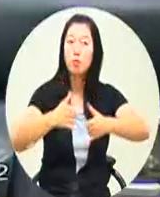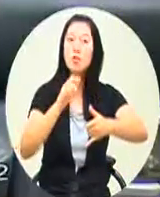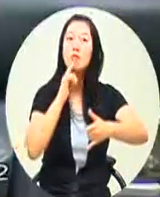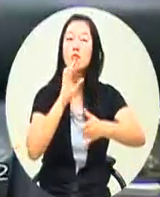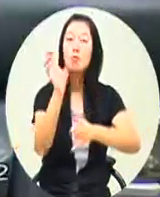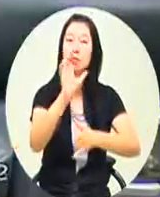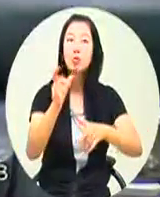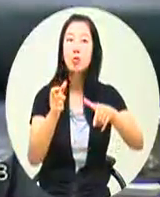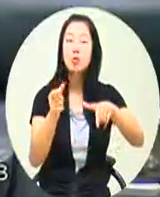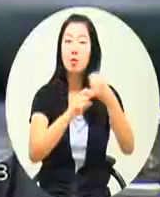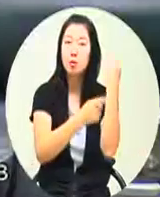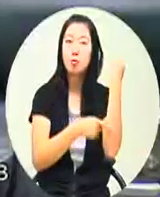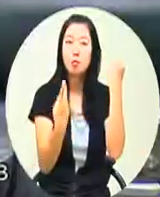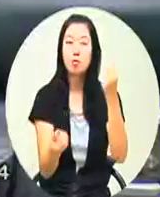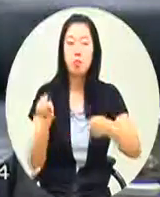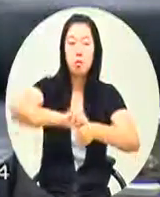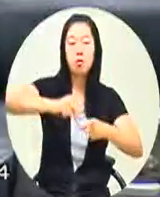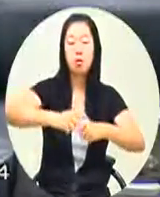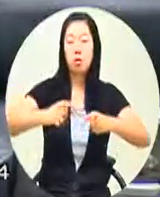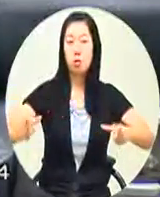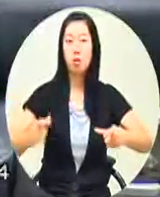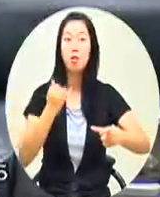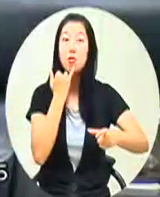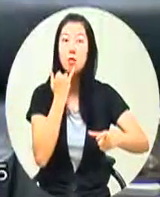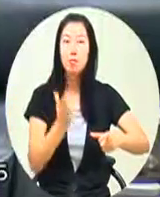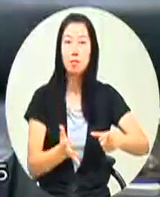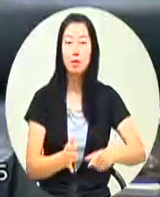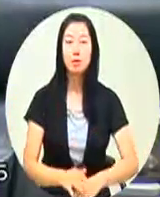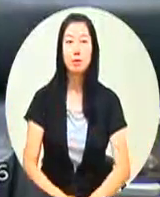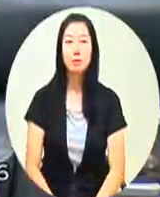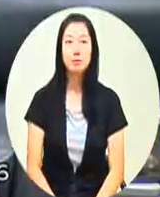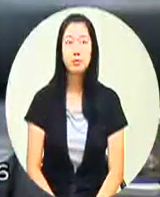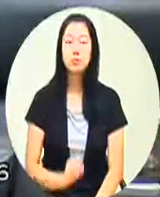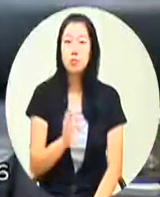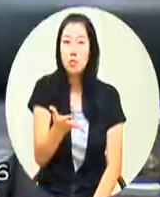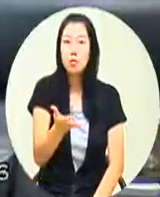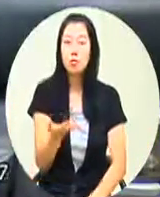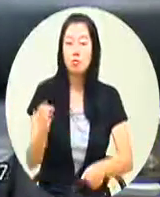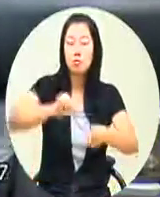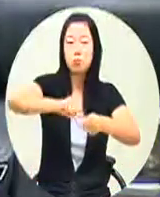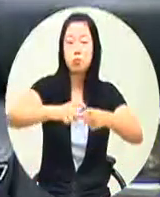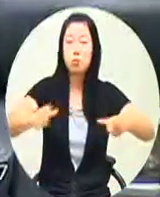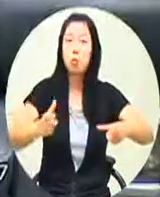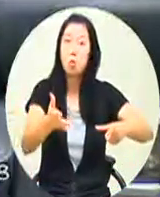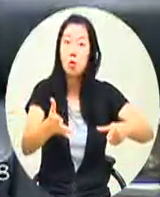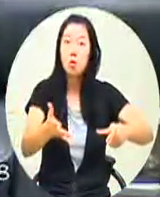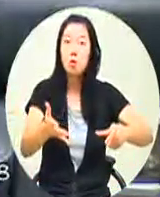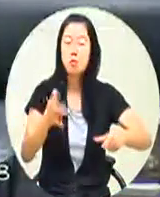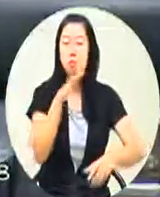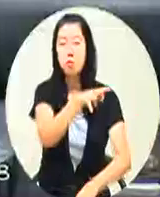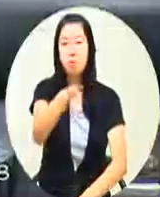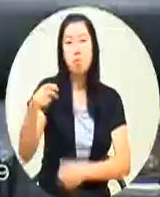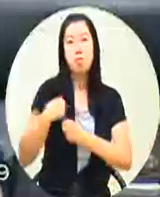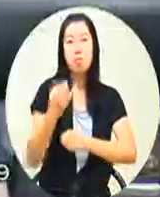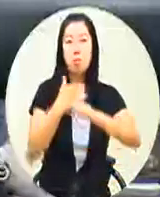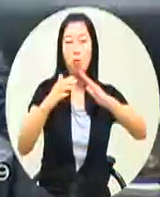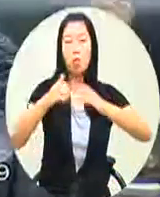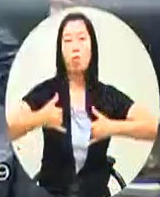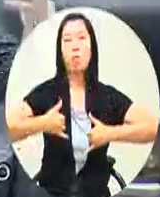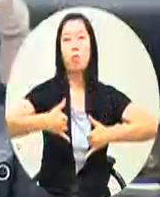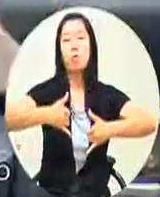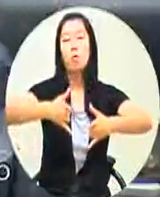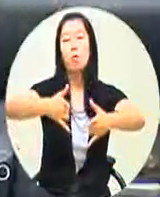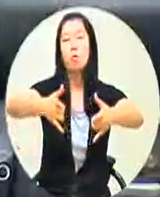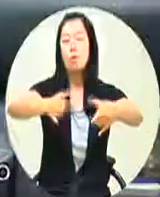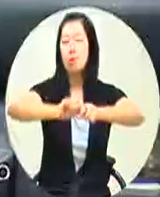是不是可以加大？好，这个加大呢为什么要加大？因为整个军校路非常长，那所有的两